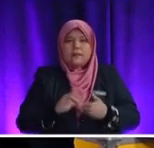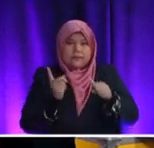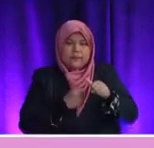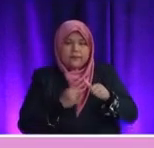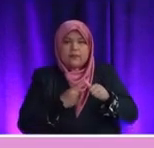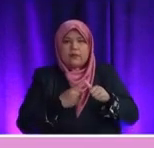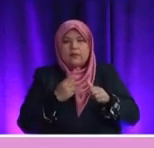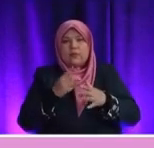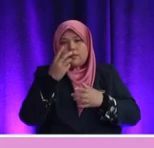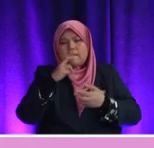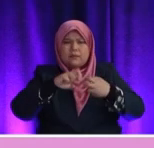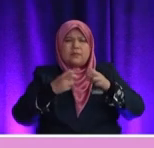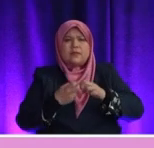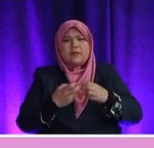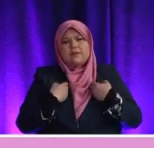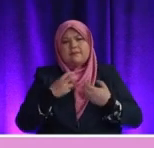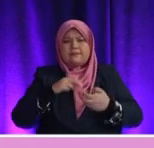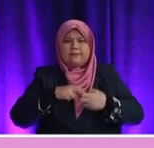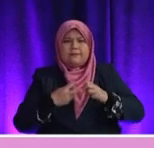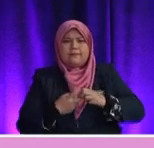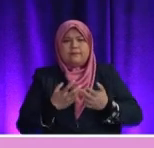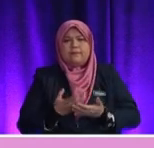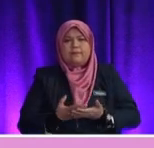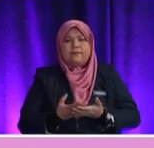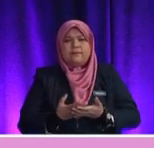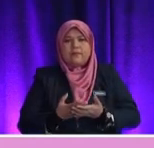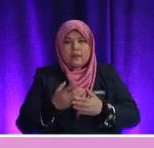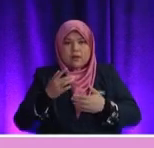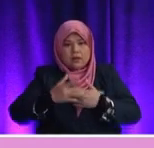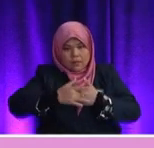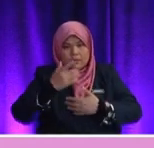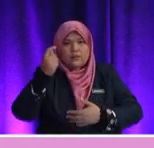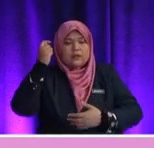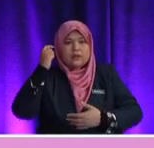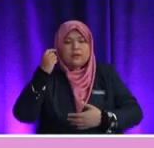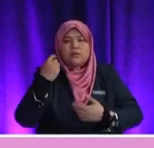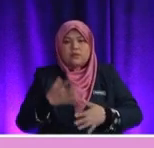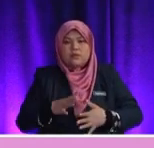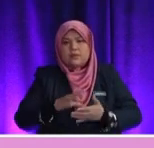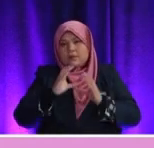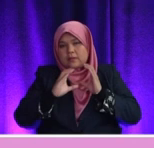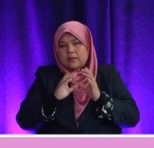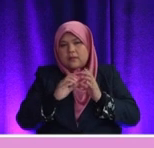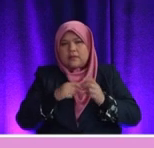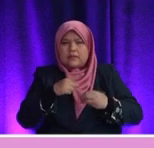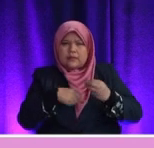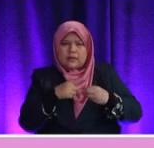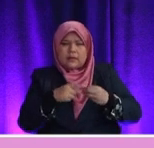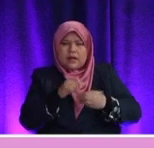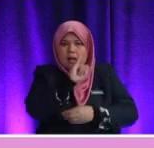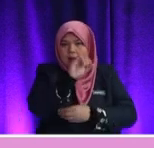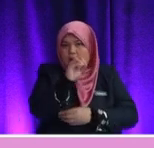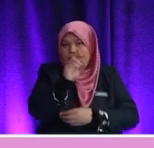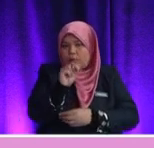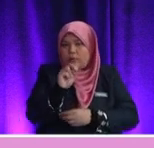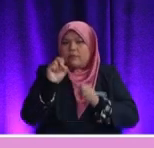pernyataan masalah soal di awal tadi kita bisa kan tentang ditanak melihat Adakah Sebastian ayo nih